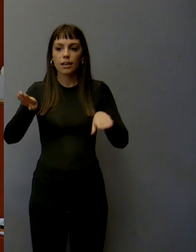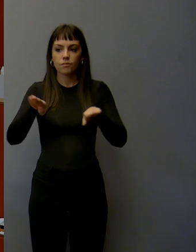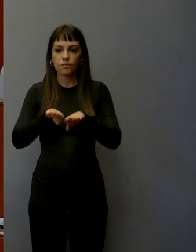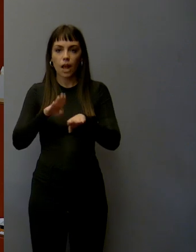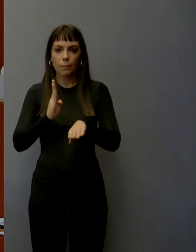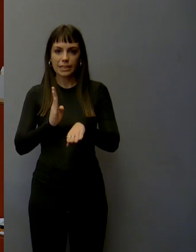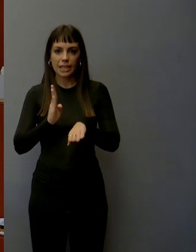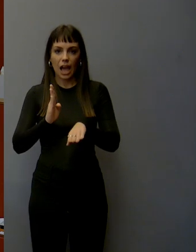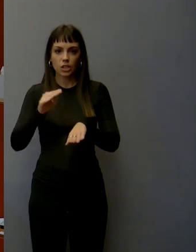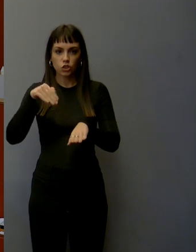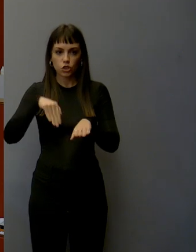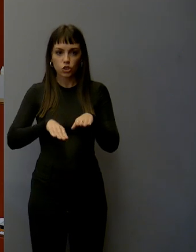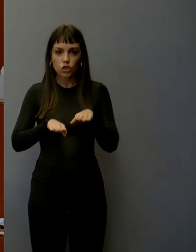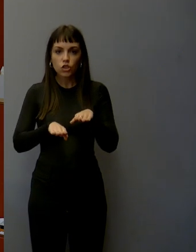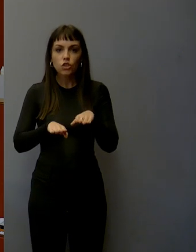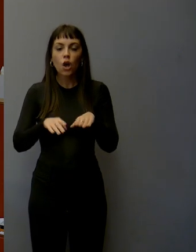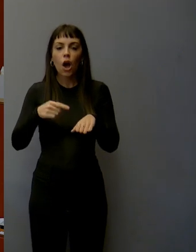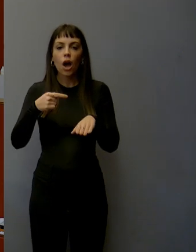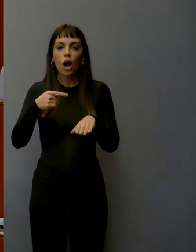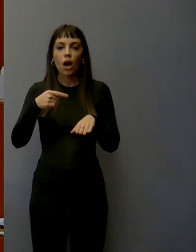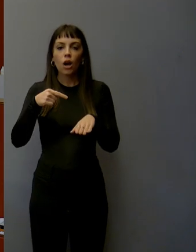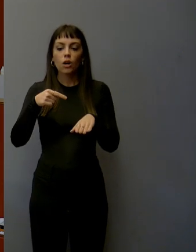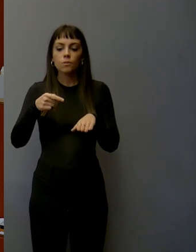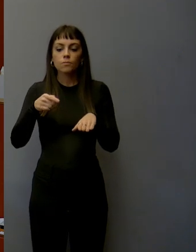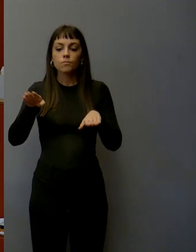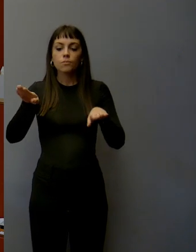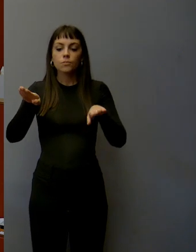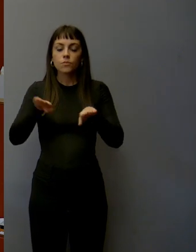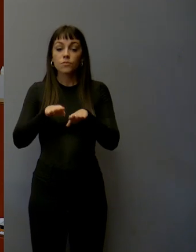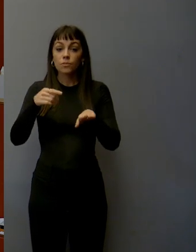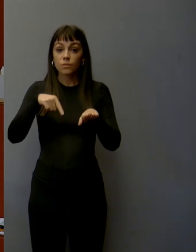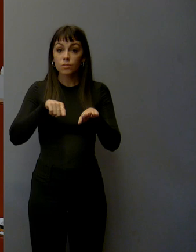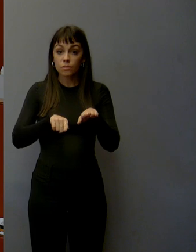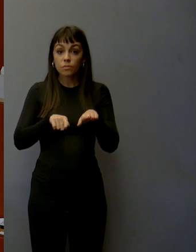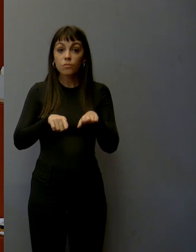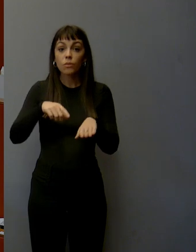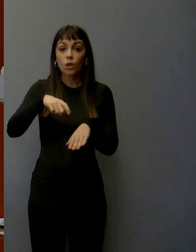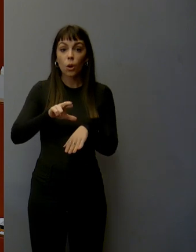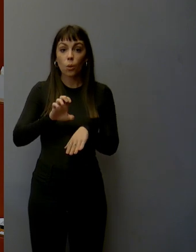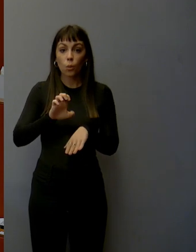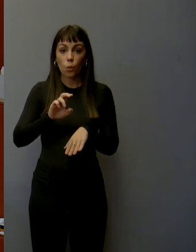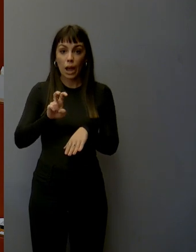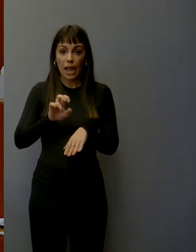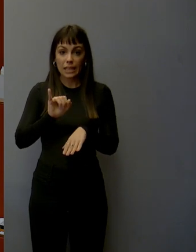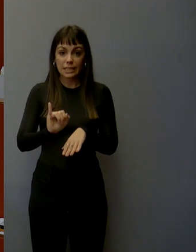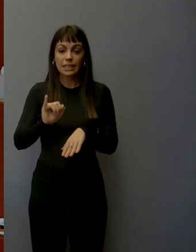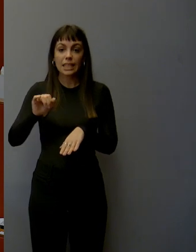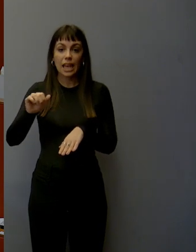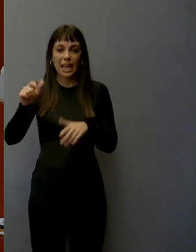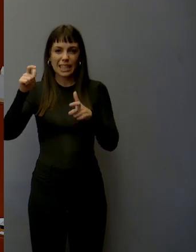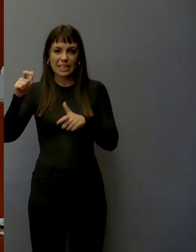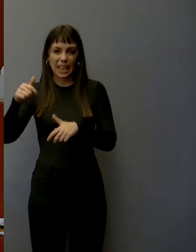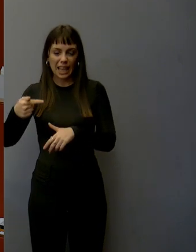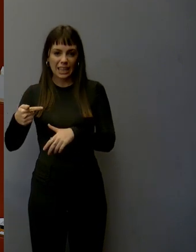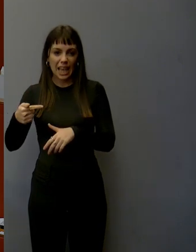parlo dei monti che sono presenti nella Bassa Val Bisagno e quindi parlo di questi Santa Tecla forte dei Ratti Quindi io pertanto chiedo